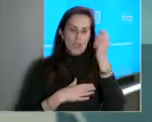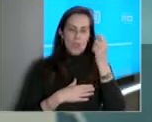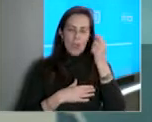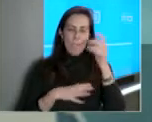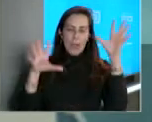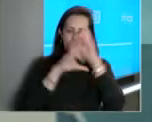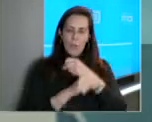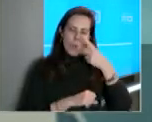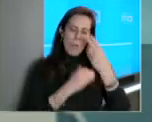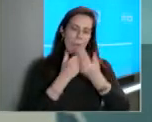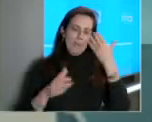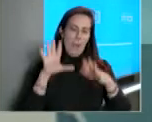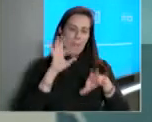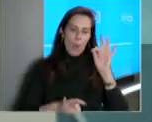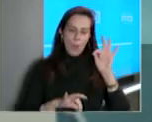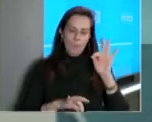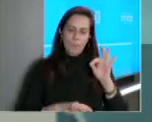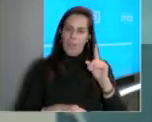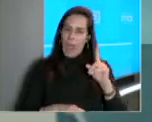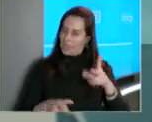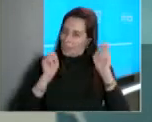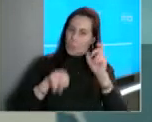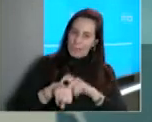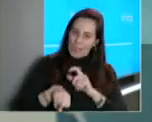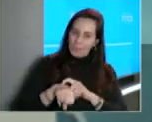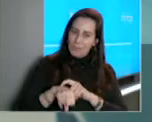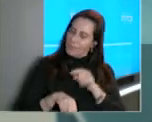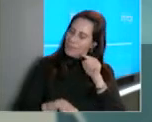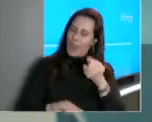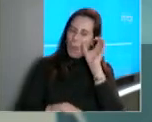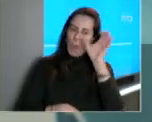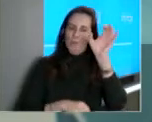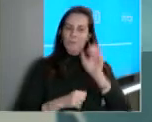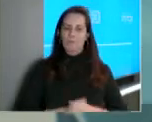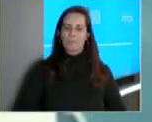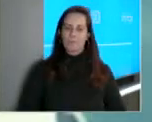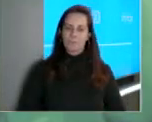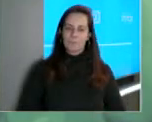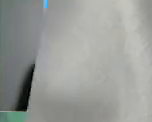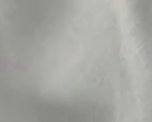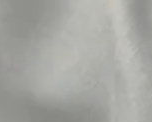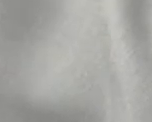שבת יומיים לפני הבחירות. אז נצלו את הזמן וקשו לצפות.